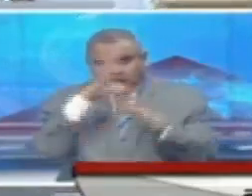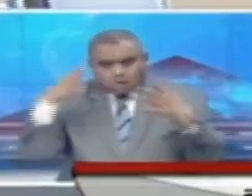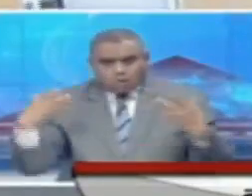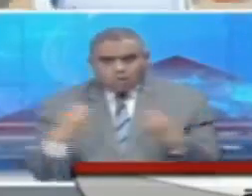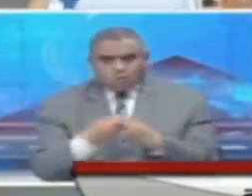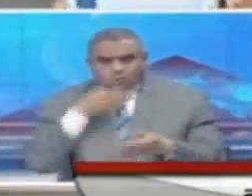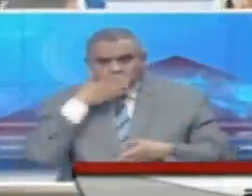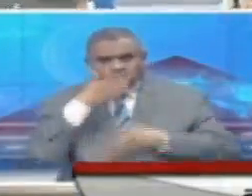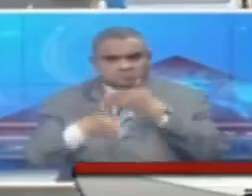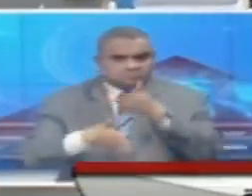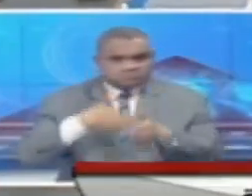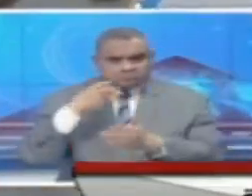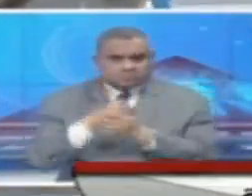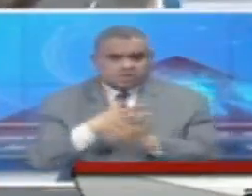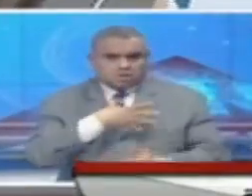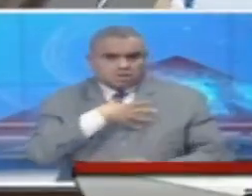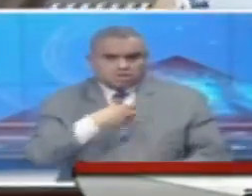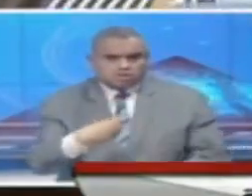التدخلات الأشعة